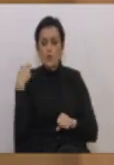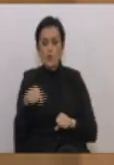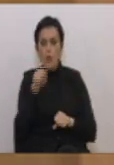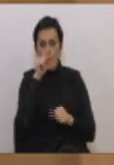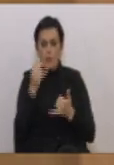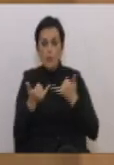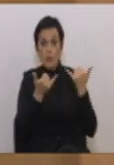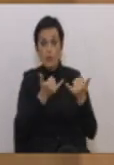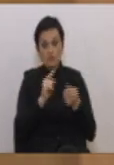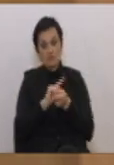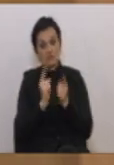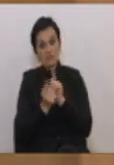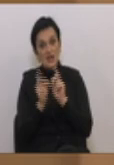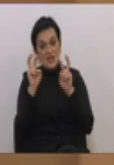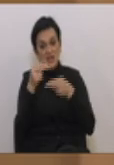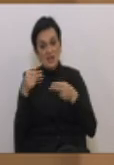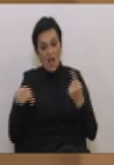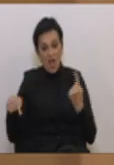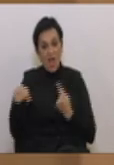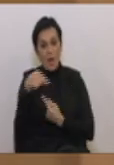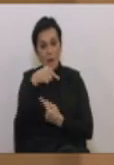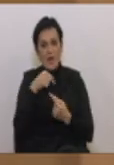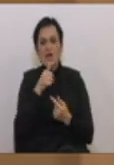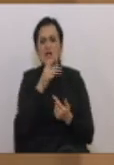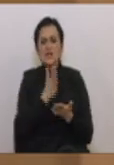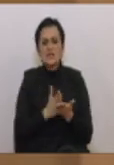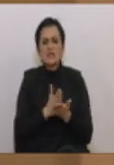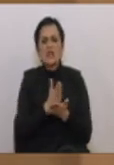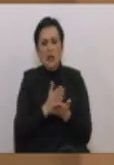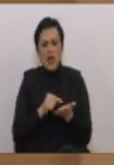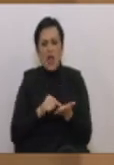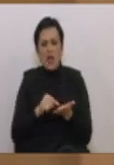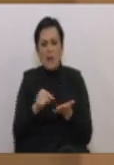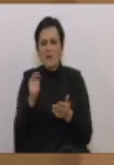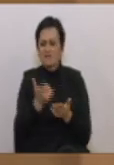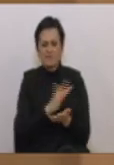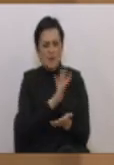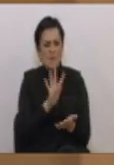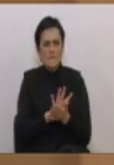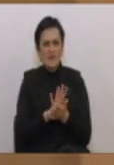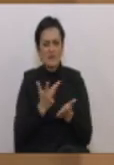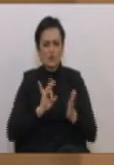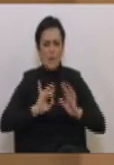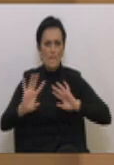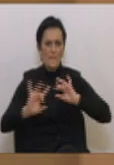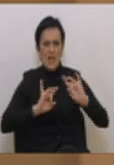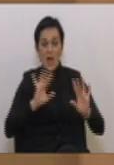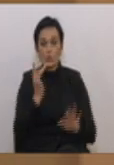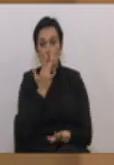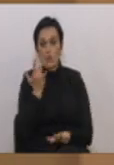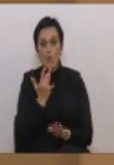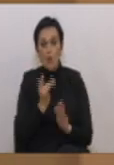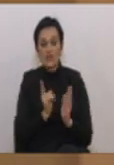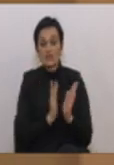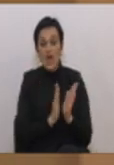აქეთ ატრიალებს ამ თემას და წლების განმავლობაში გაღმა შედავების ძალიან ბინძურ პიარულ პოლიტიკას